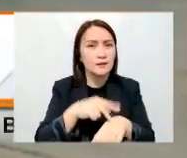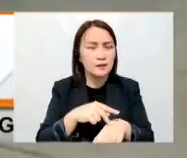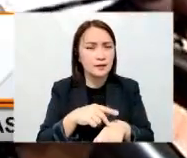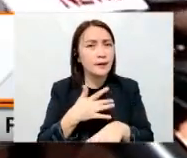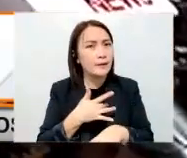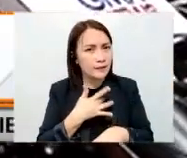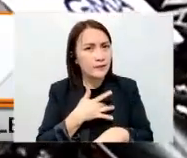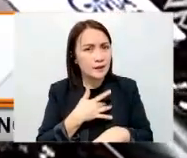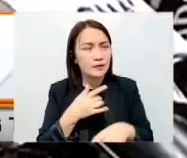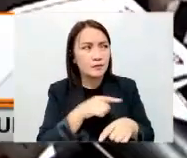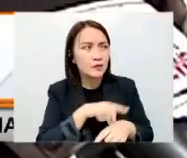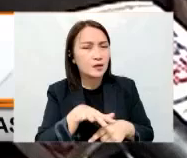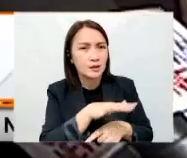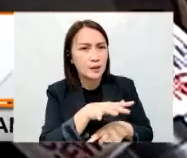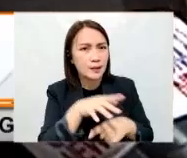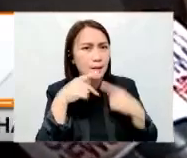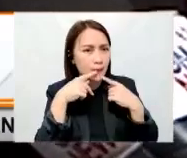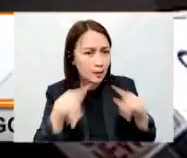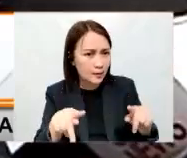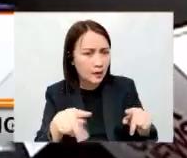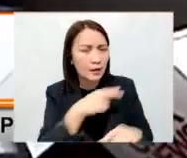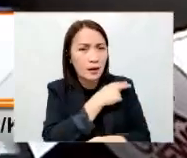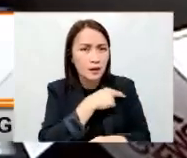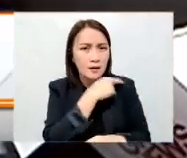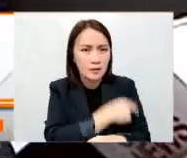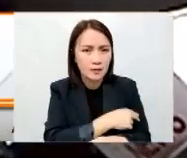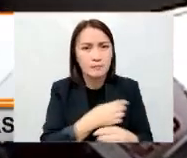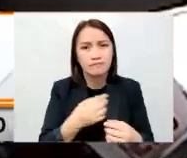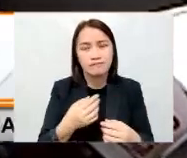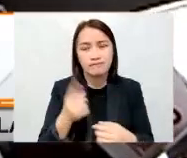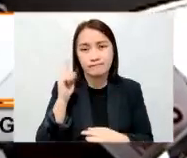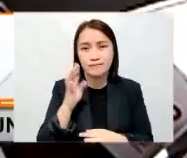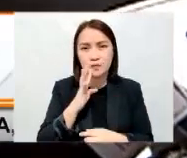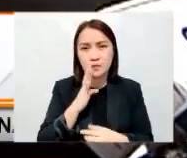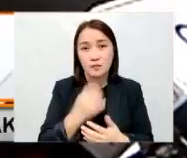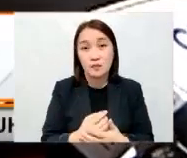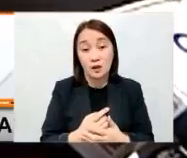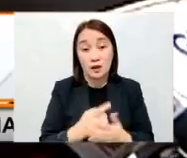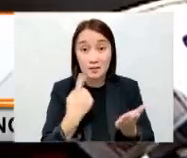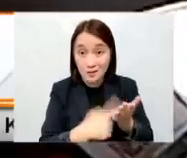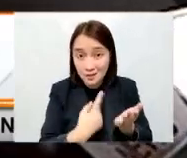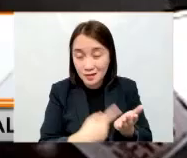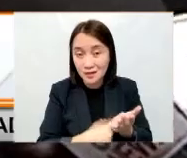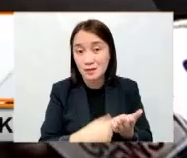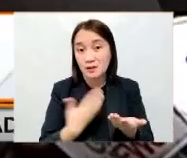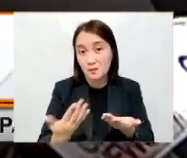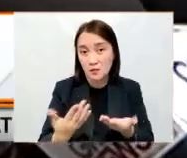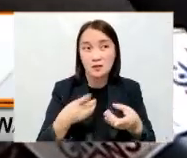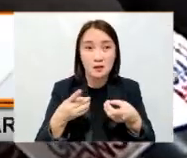hospitals. I've been talking to many directors and clinicians. Talagang you try to go to a public hospital, mahirapan ka pumasok